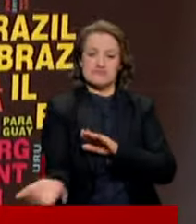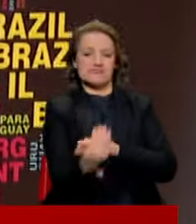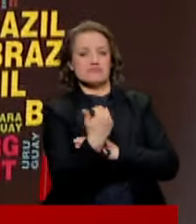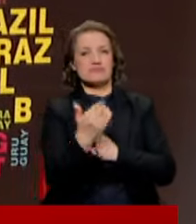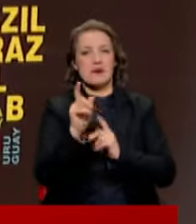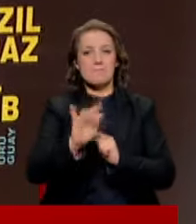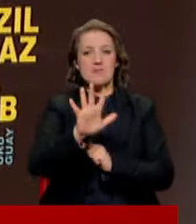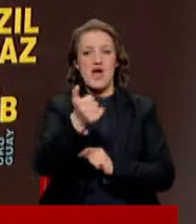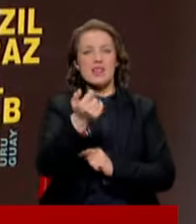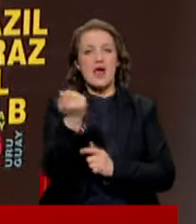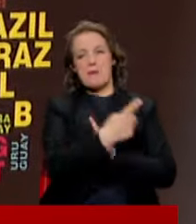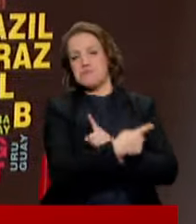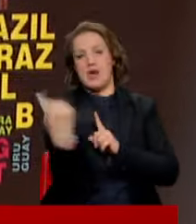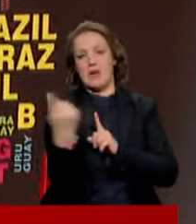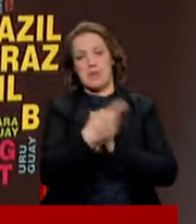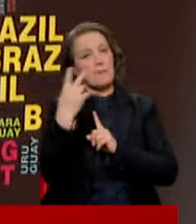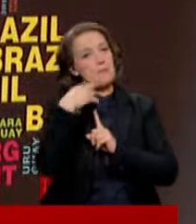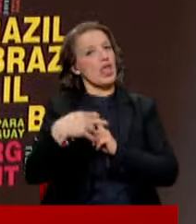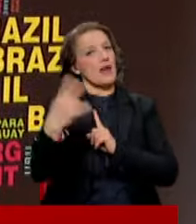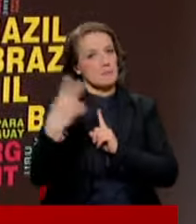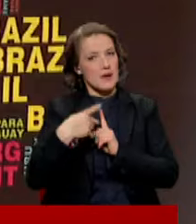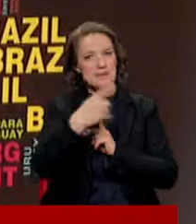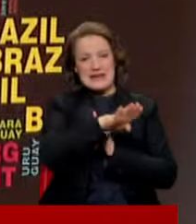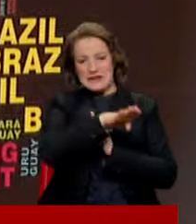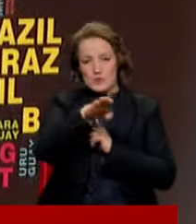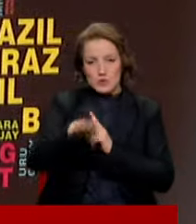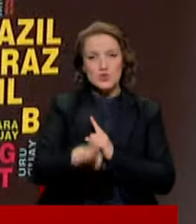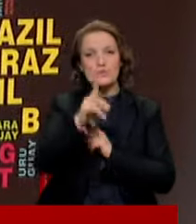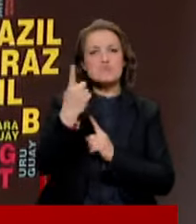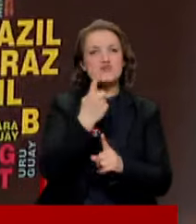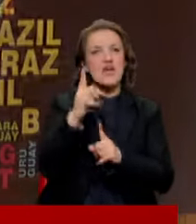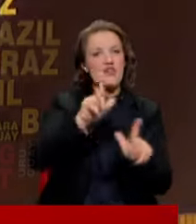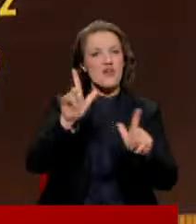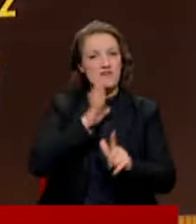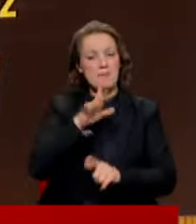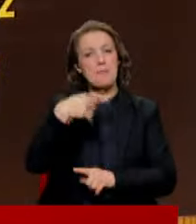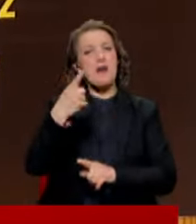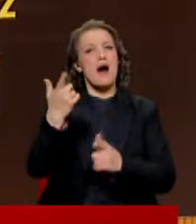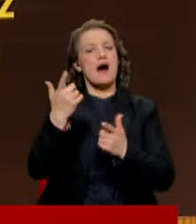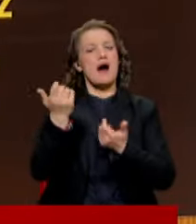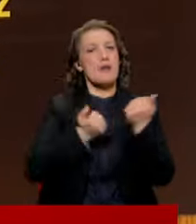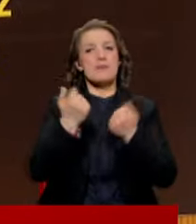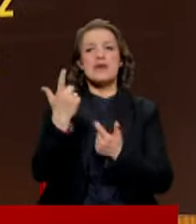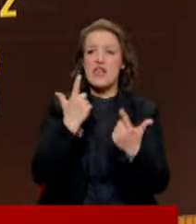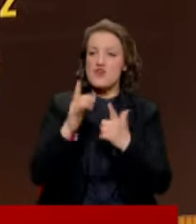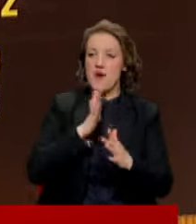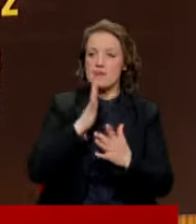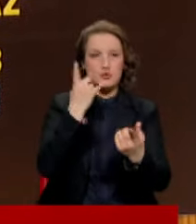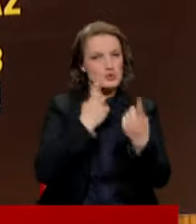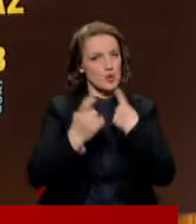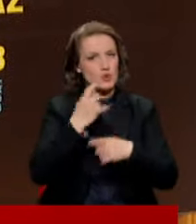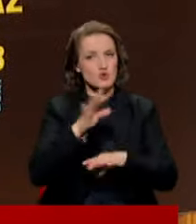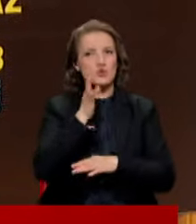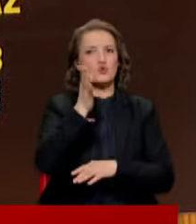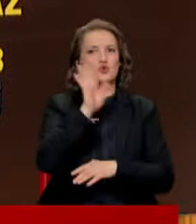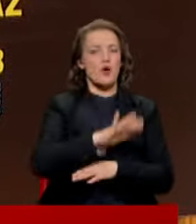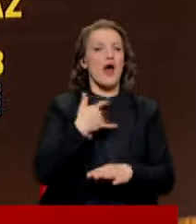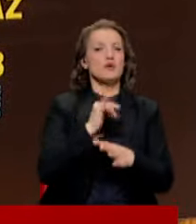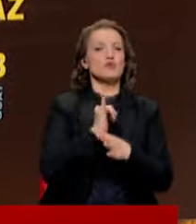5-6 araç bizi fark etti zaten. Yanımız, bir iki tanesi durdu yanımıza, bir şey ihtiyacınız var mı diye. 11-15 geçe. Ustamı